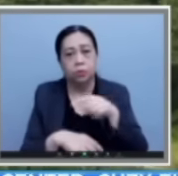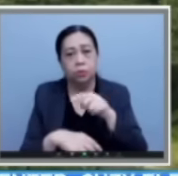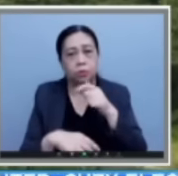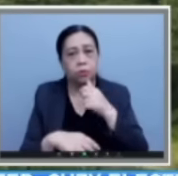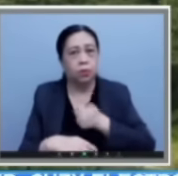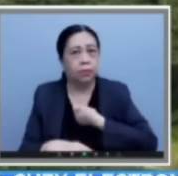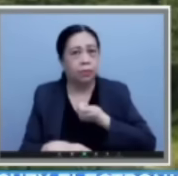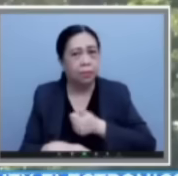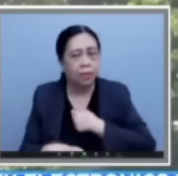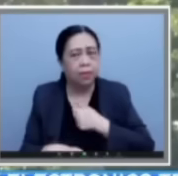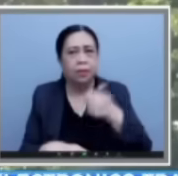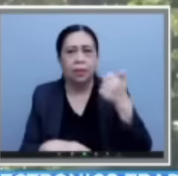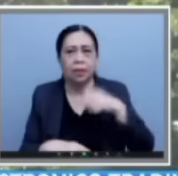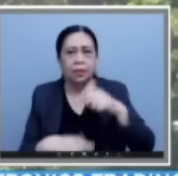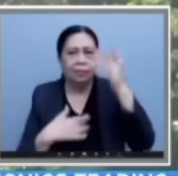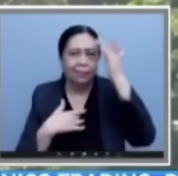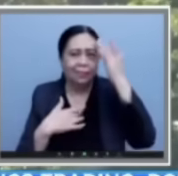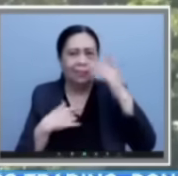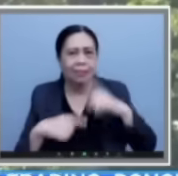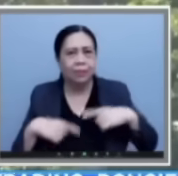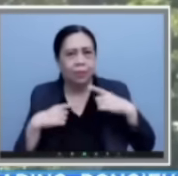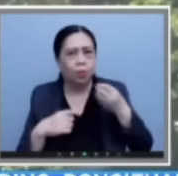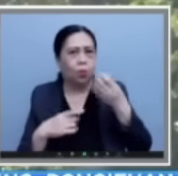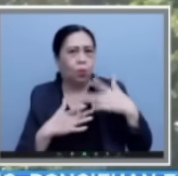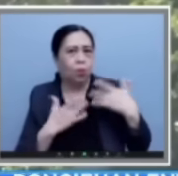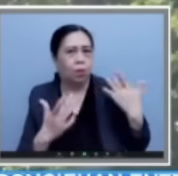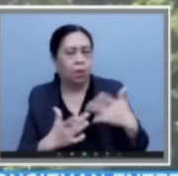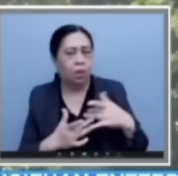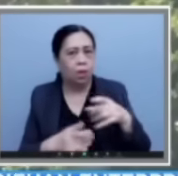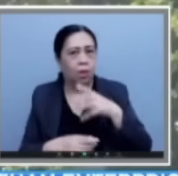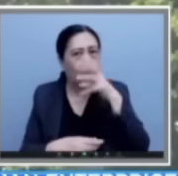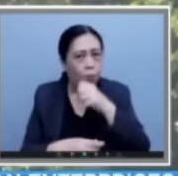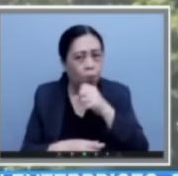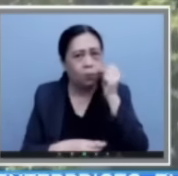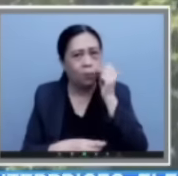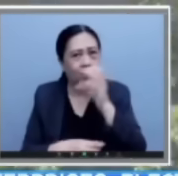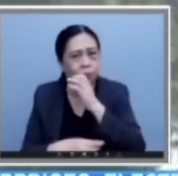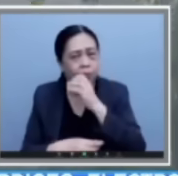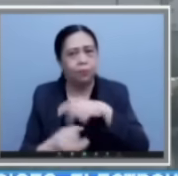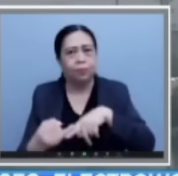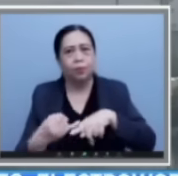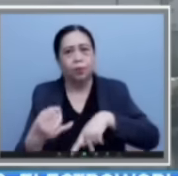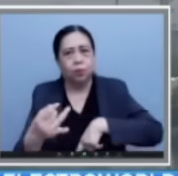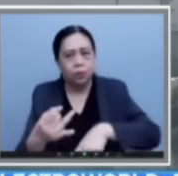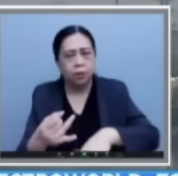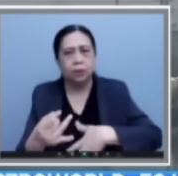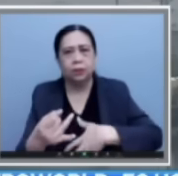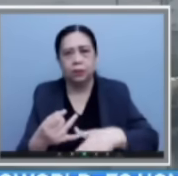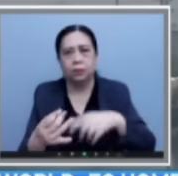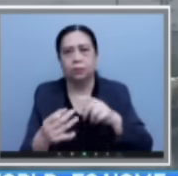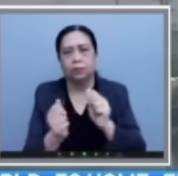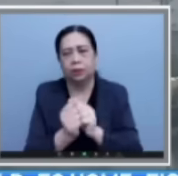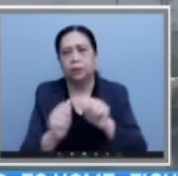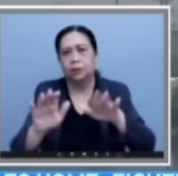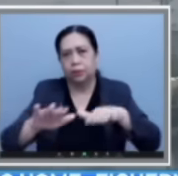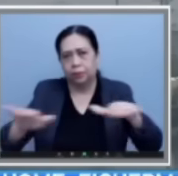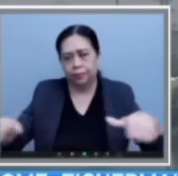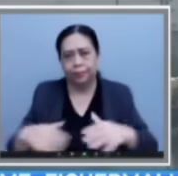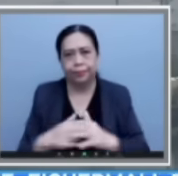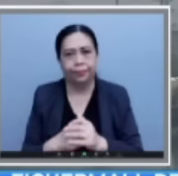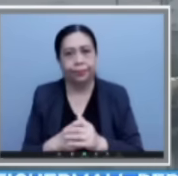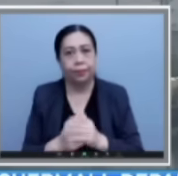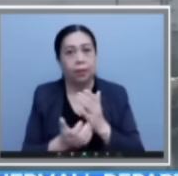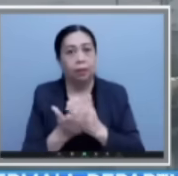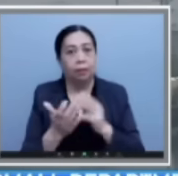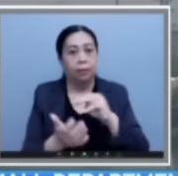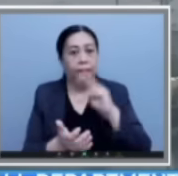anumang sakit sa baga at puso yung mga nakatatanda po yung mga buntis at maging Syempre yung mga bata ang ilang taga Metro Manila